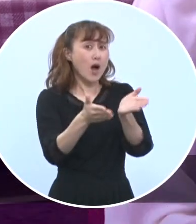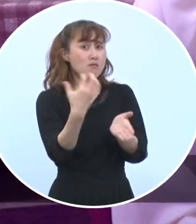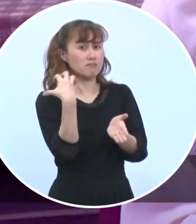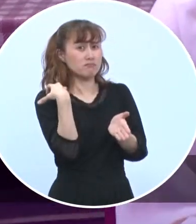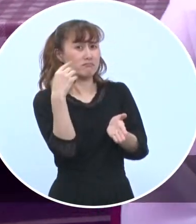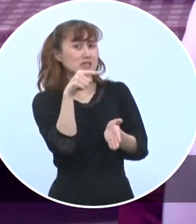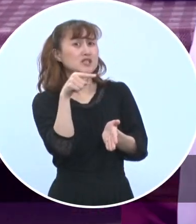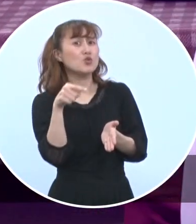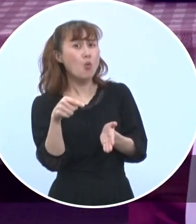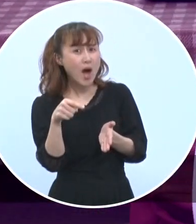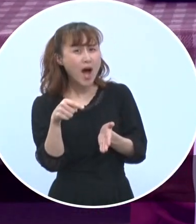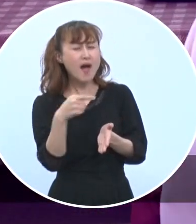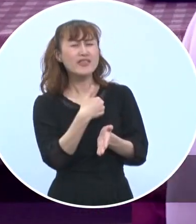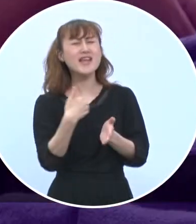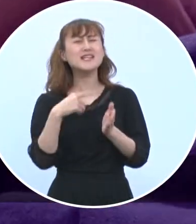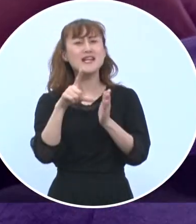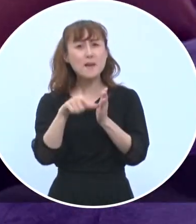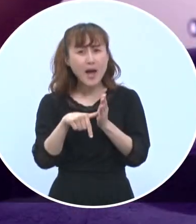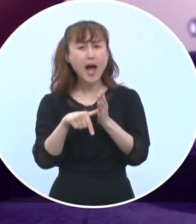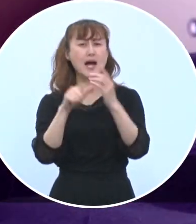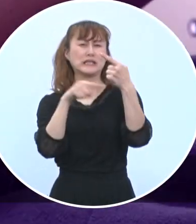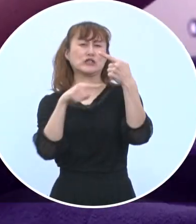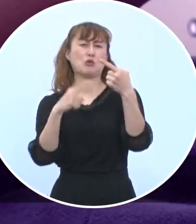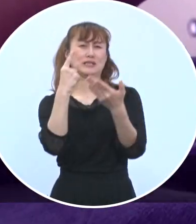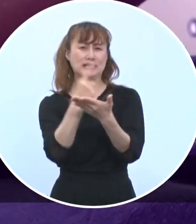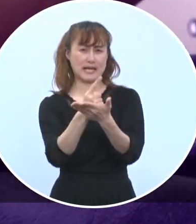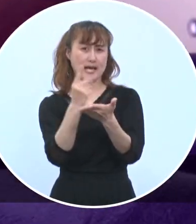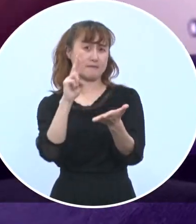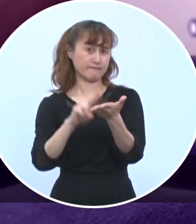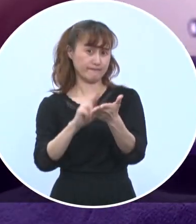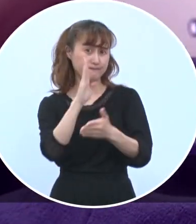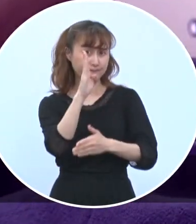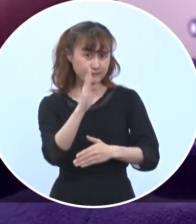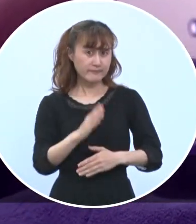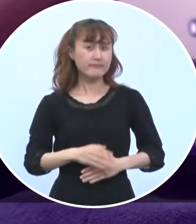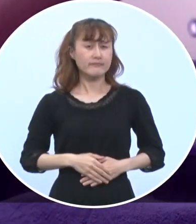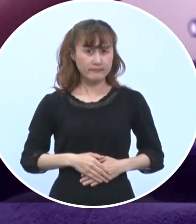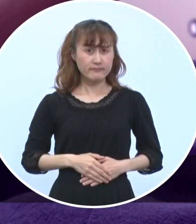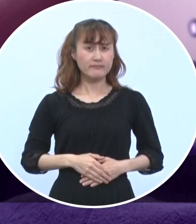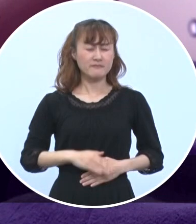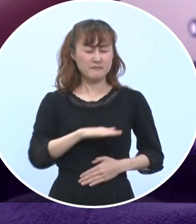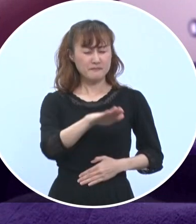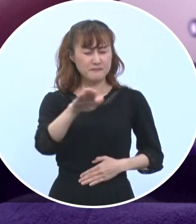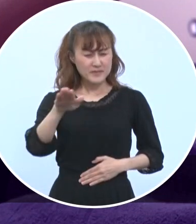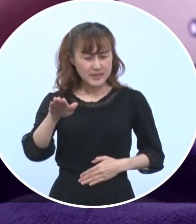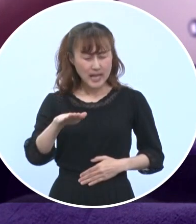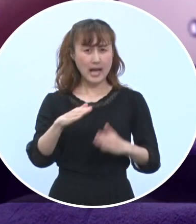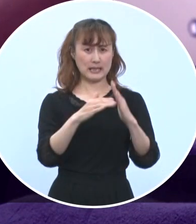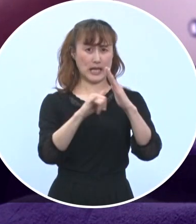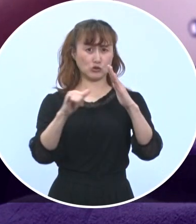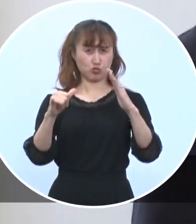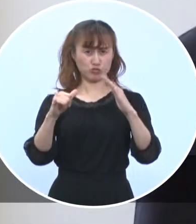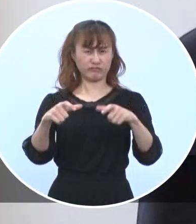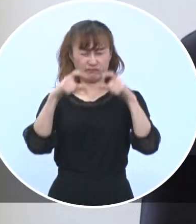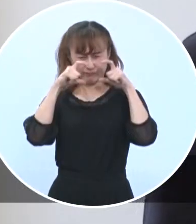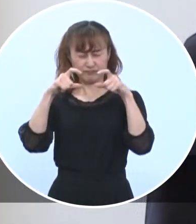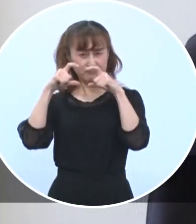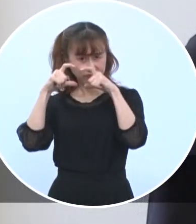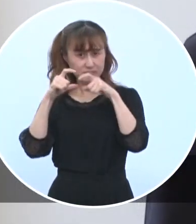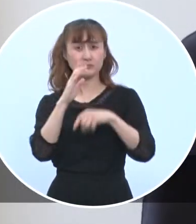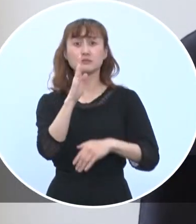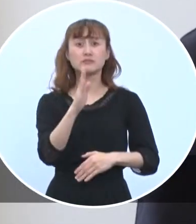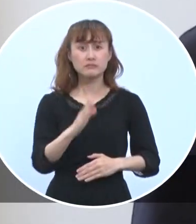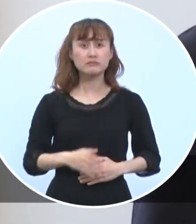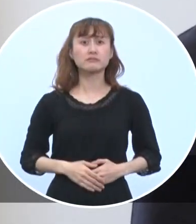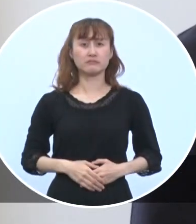一人に決めておきましょう。そしてできるだけ全員がマスクを使用してください。 世話を